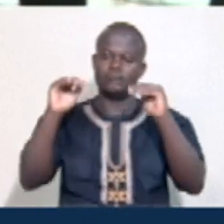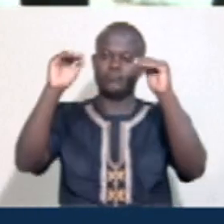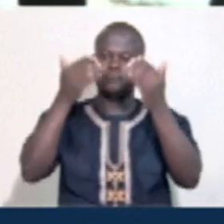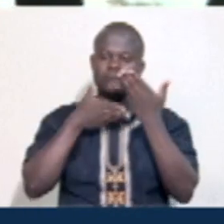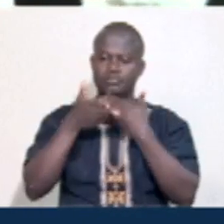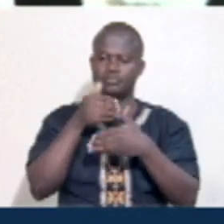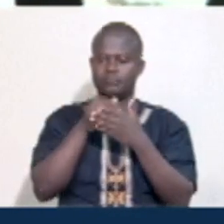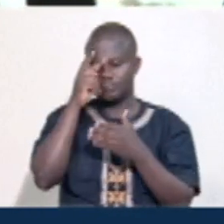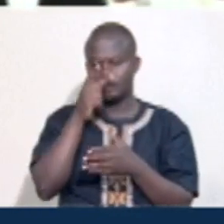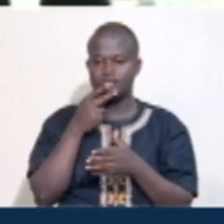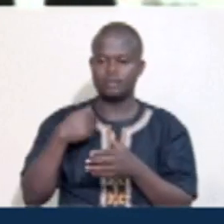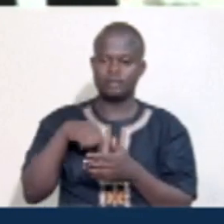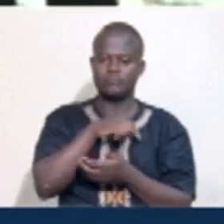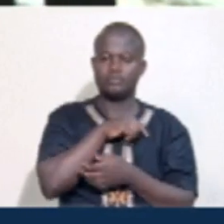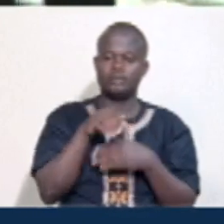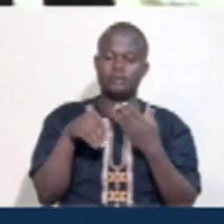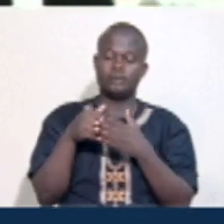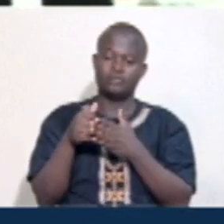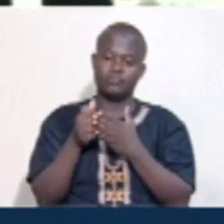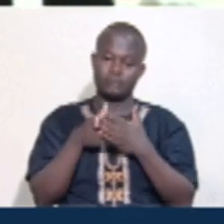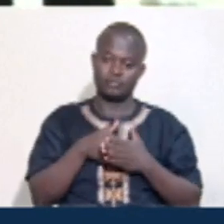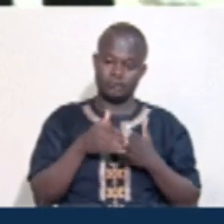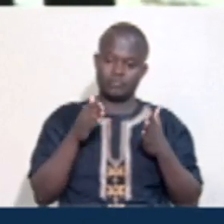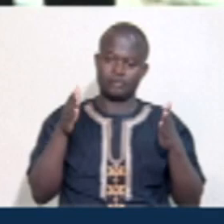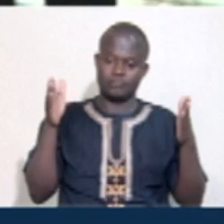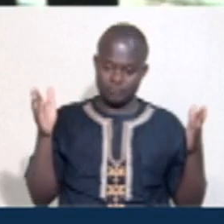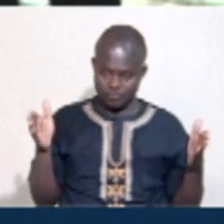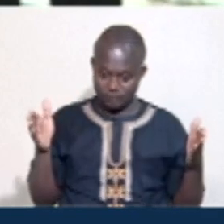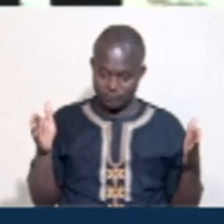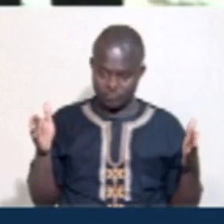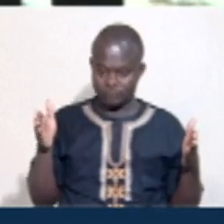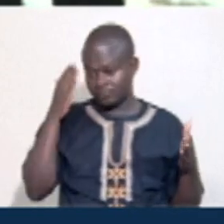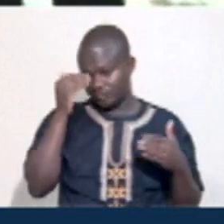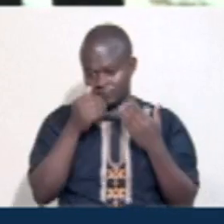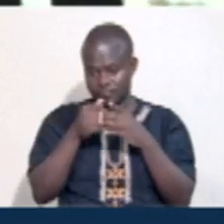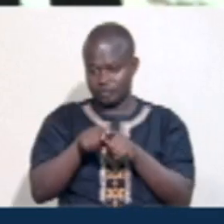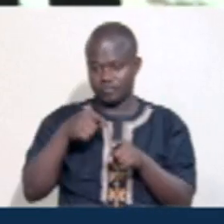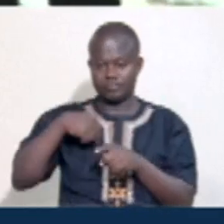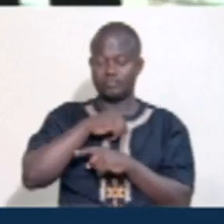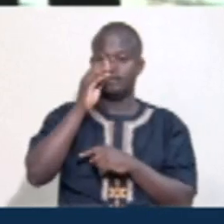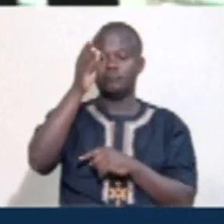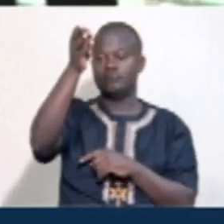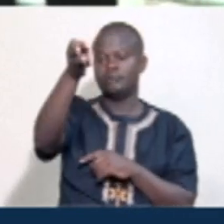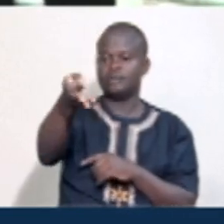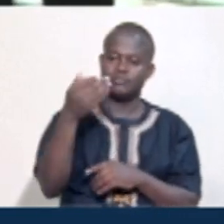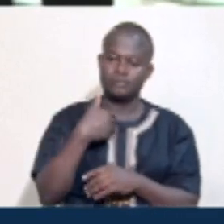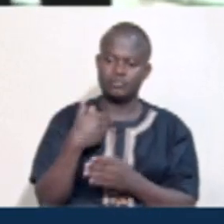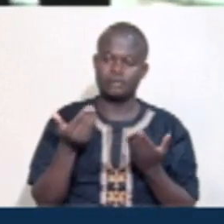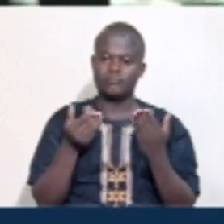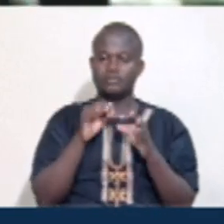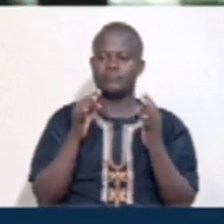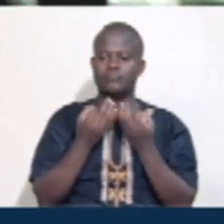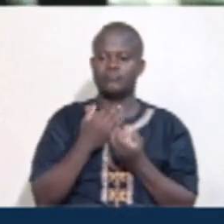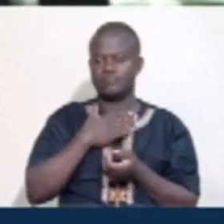tuganira n'ababyeyi bacu tukababohokera tukisanzura kugira ngo natwe tuzagira igihe cyo kugira